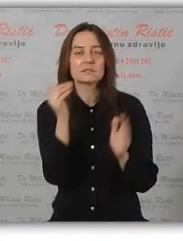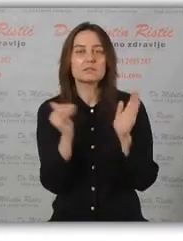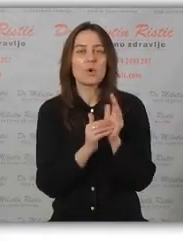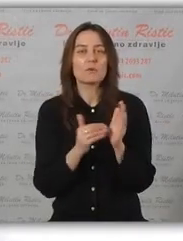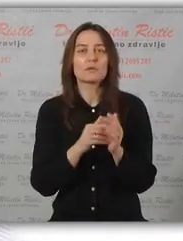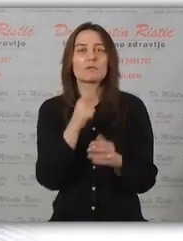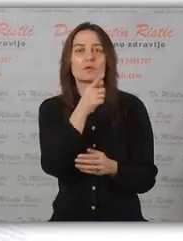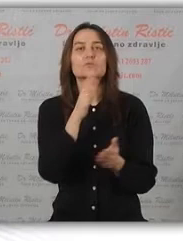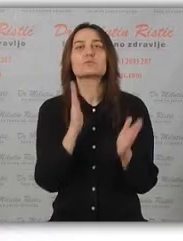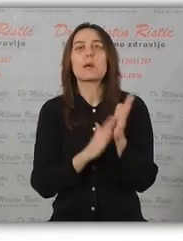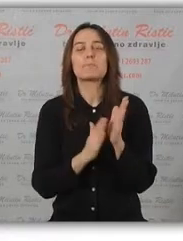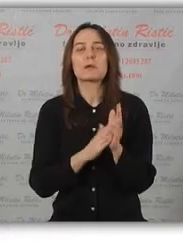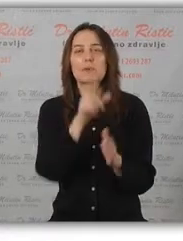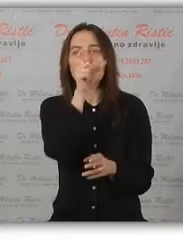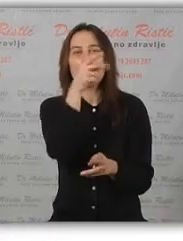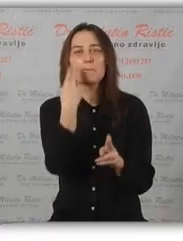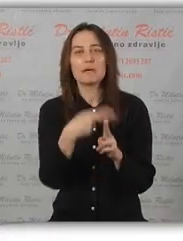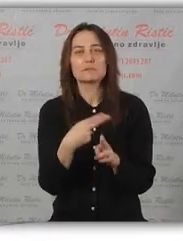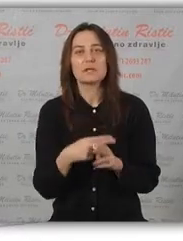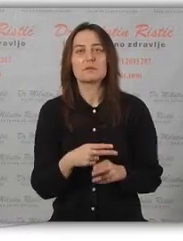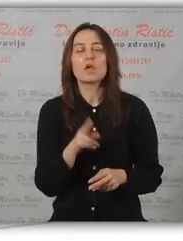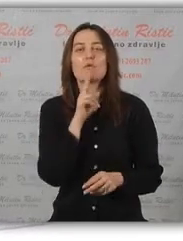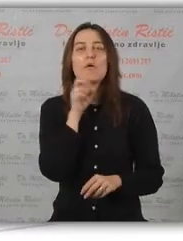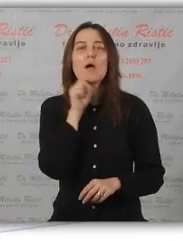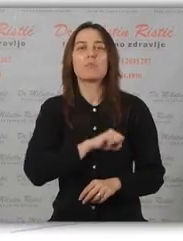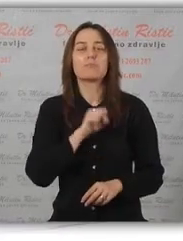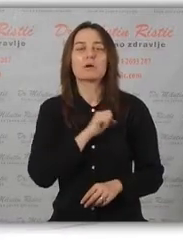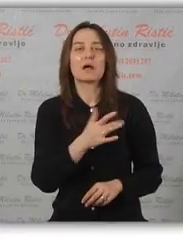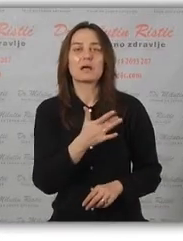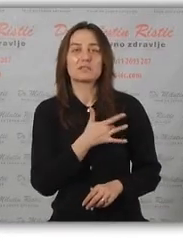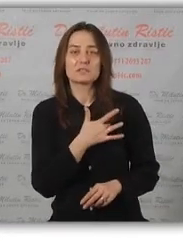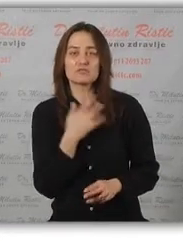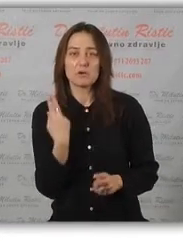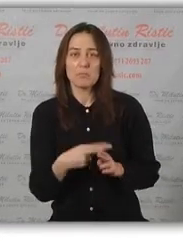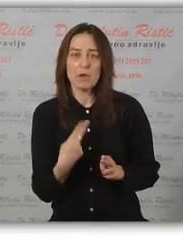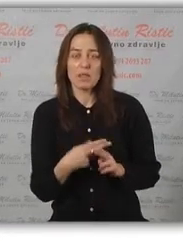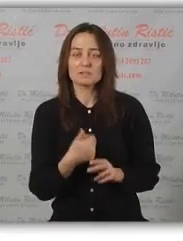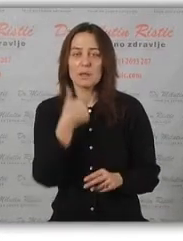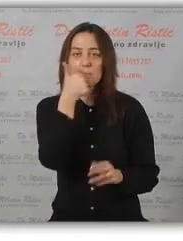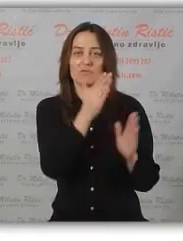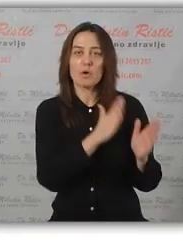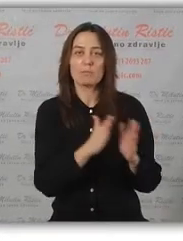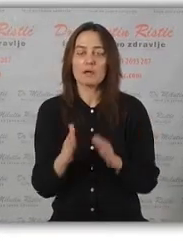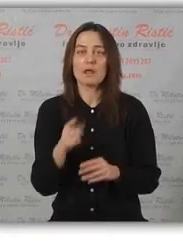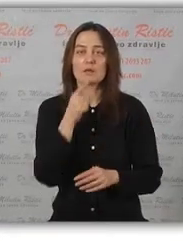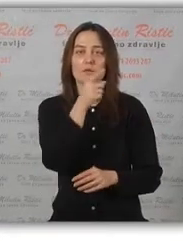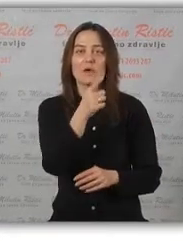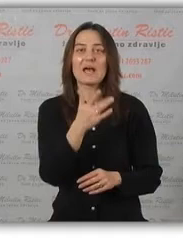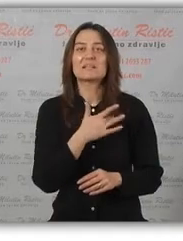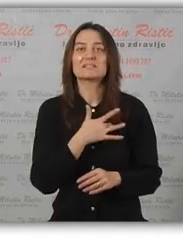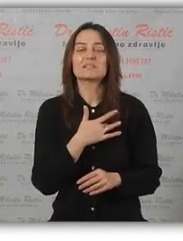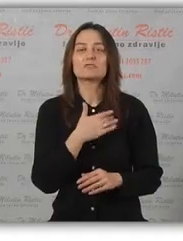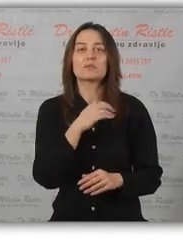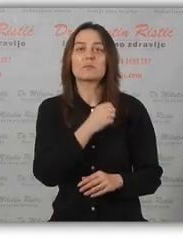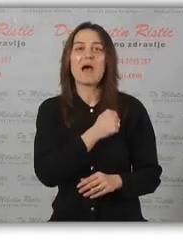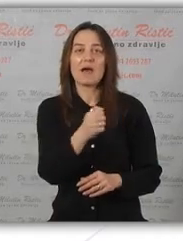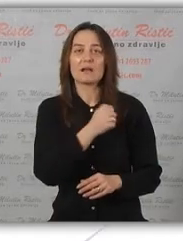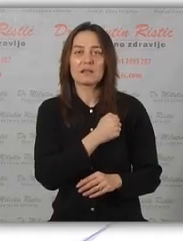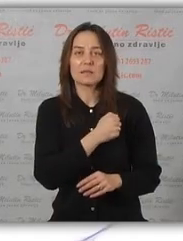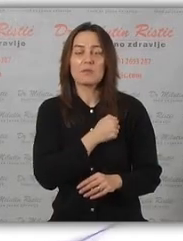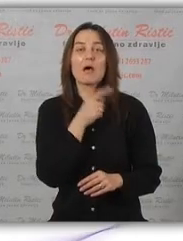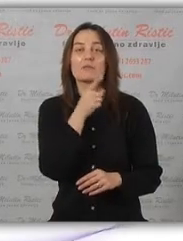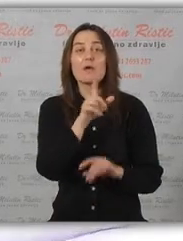za upotrebu anestetičkog rastvora. To su recimo pacijenti koji pate od kardiovaskularnih bolesti. U prvom redu to su pacijenti sa